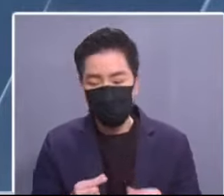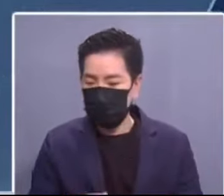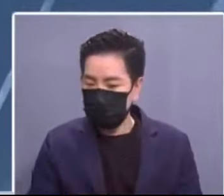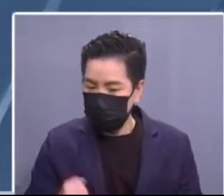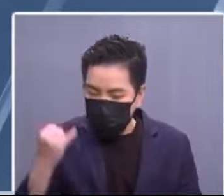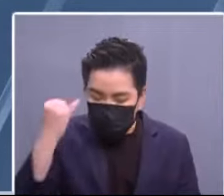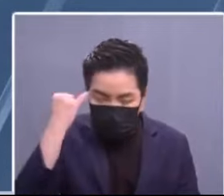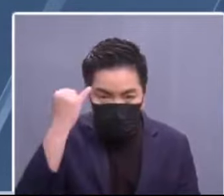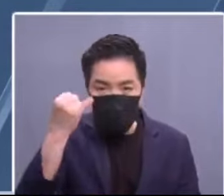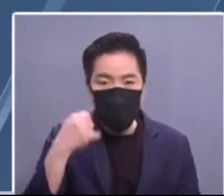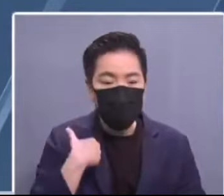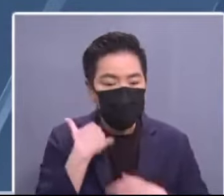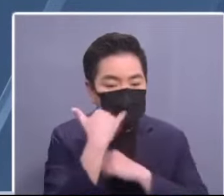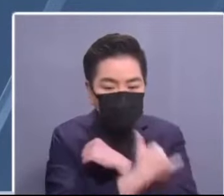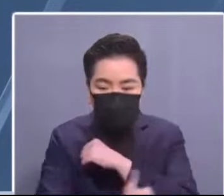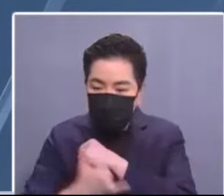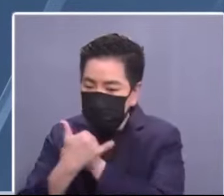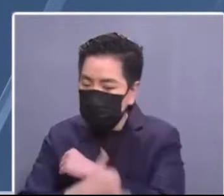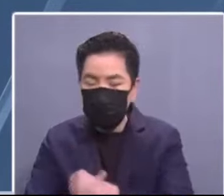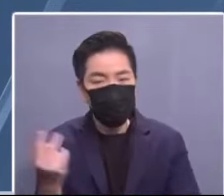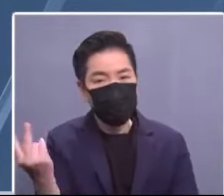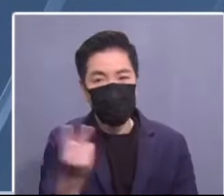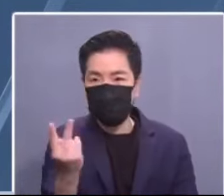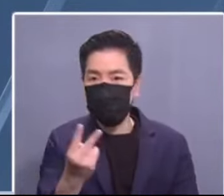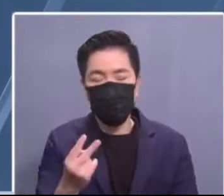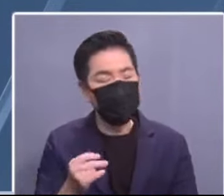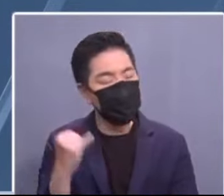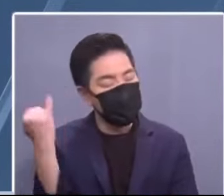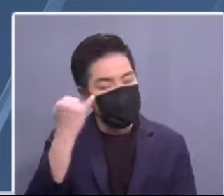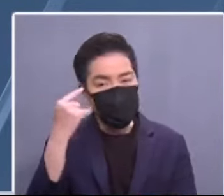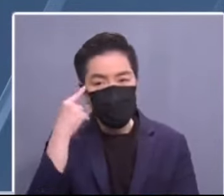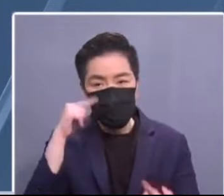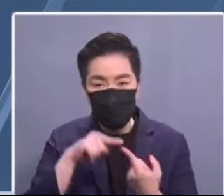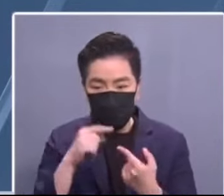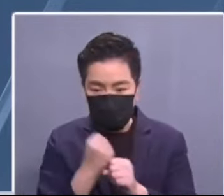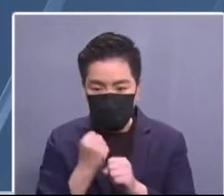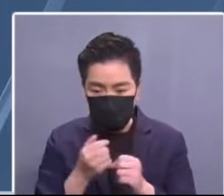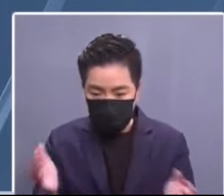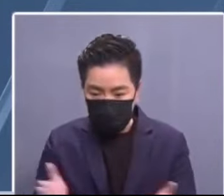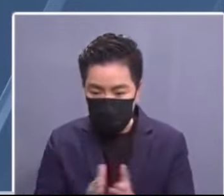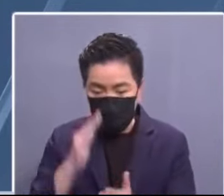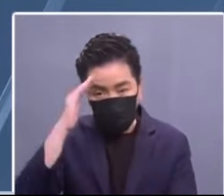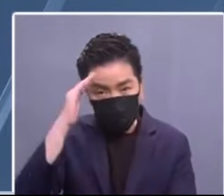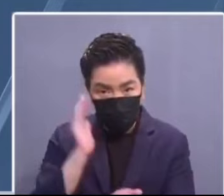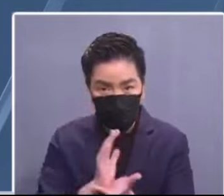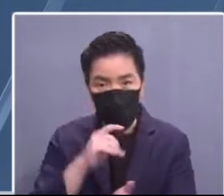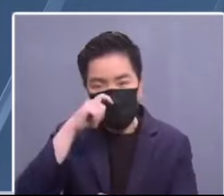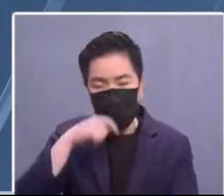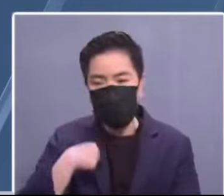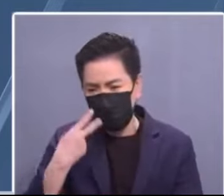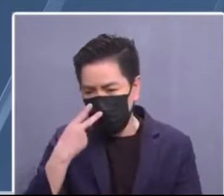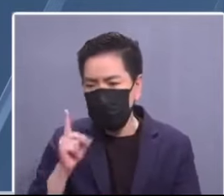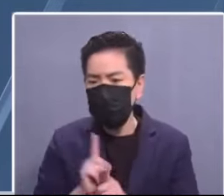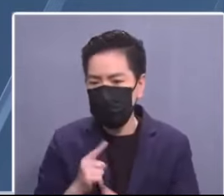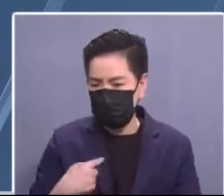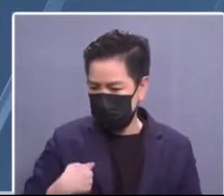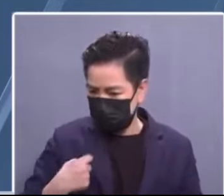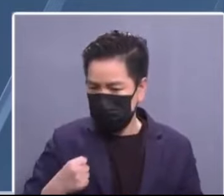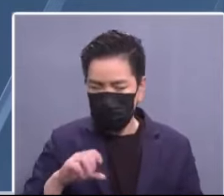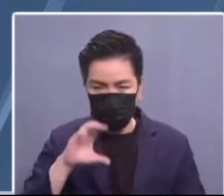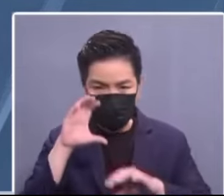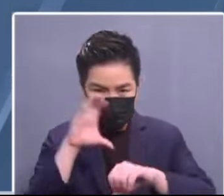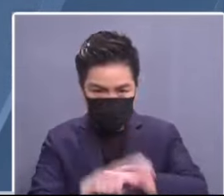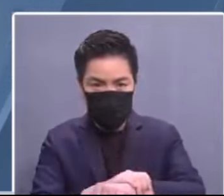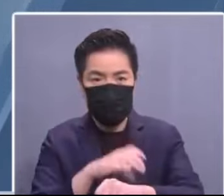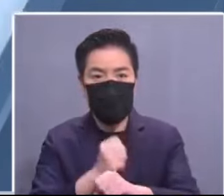ลวร้ายกับทั้งสองประเทศใช้คำนี้นะคะจากการทำงานร่วมกับตำรวจไทยในช่วงที่ผ่านมาก็ทำให้มั่นใจว่าจะจับคน